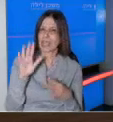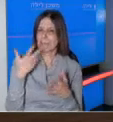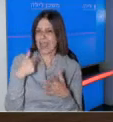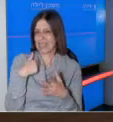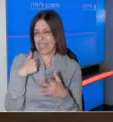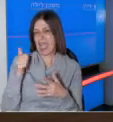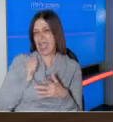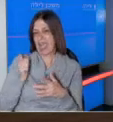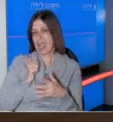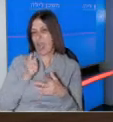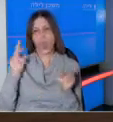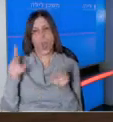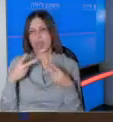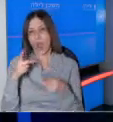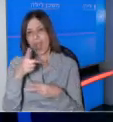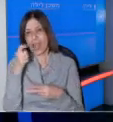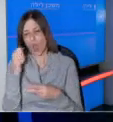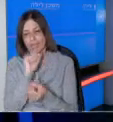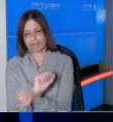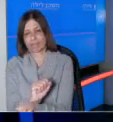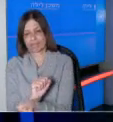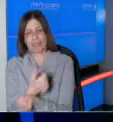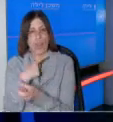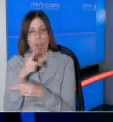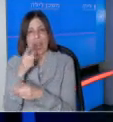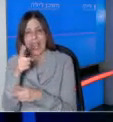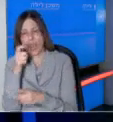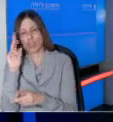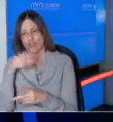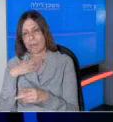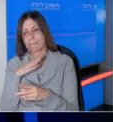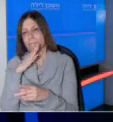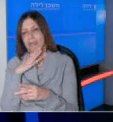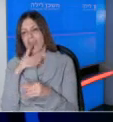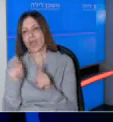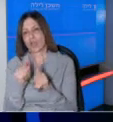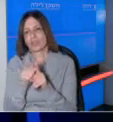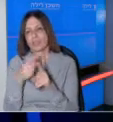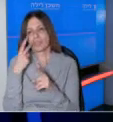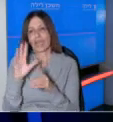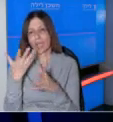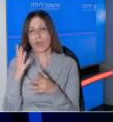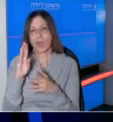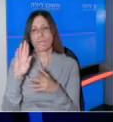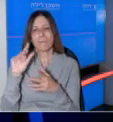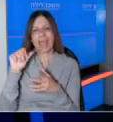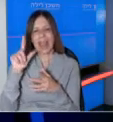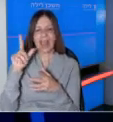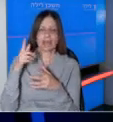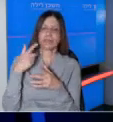אני כחייל צהל, אני לא יכול לראות, מושרים לי את הידיים, אני בבעיה. עיין ערך בראל השם ממקום דמו. צהל